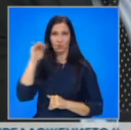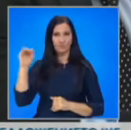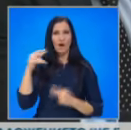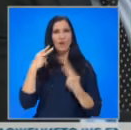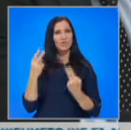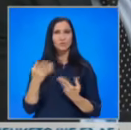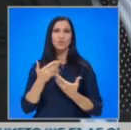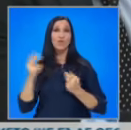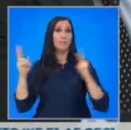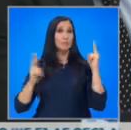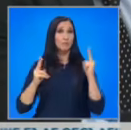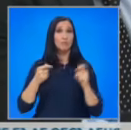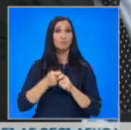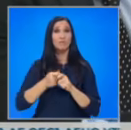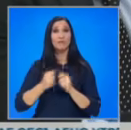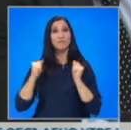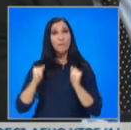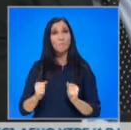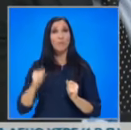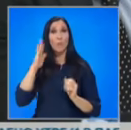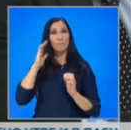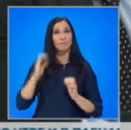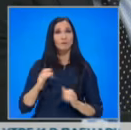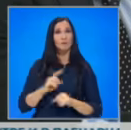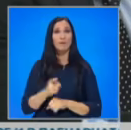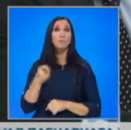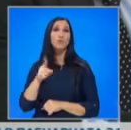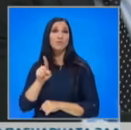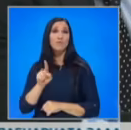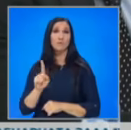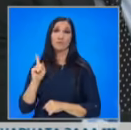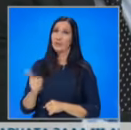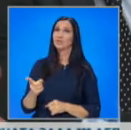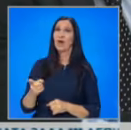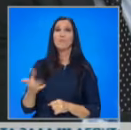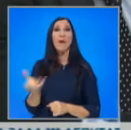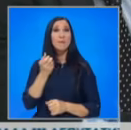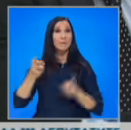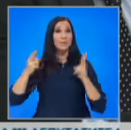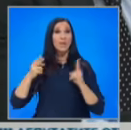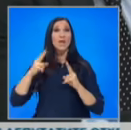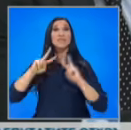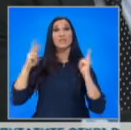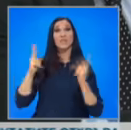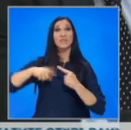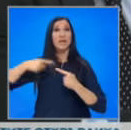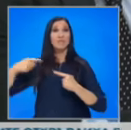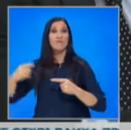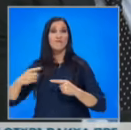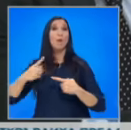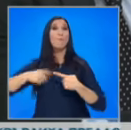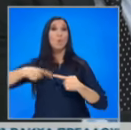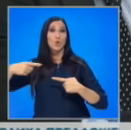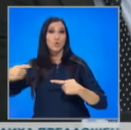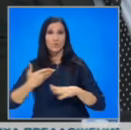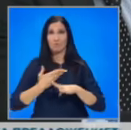Виждаме, че няма консенсус по съставяне на стабилно правителство в момента, но по този въпрос трябва да намерим консенсус. Света се развива, процесите текат. Ние